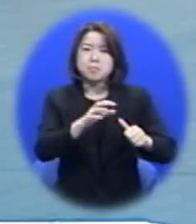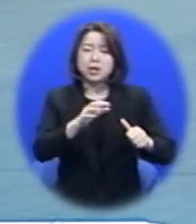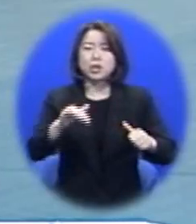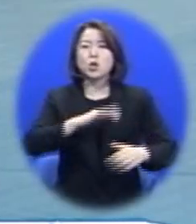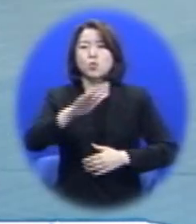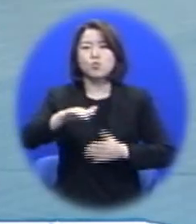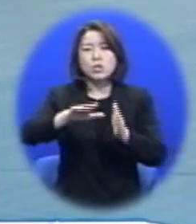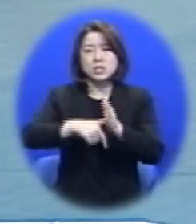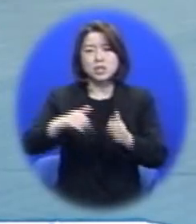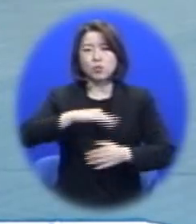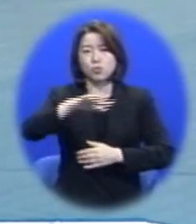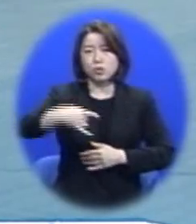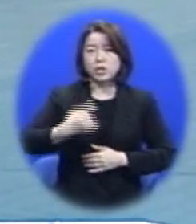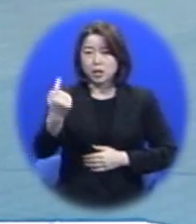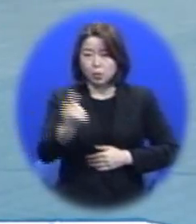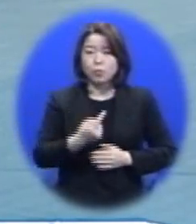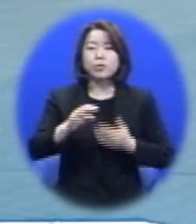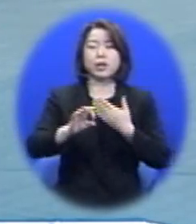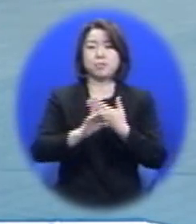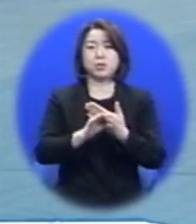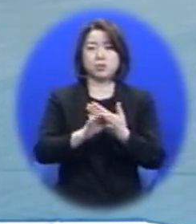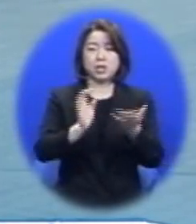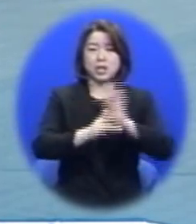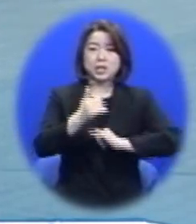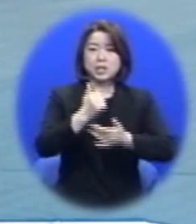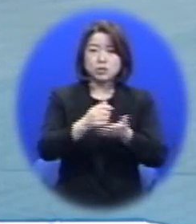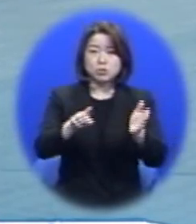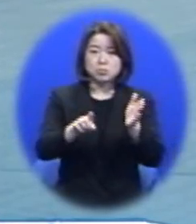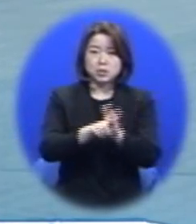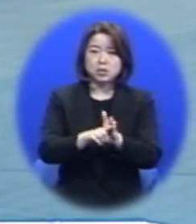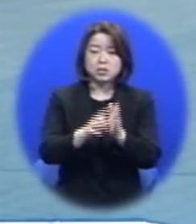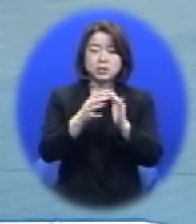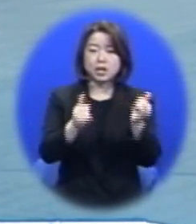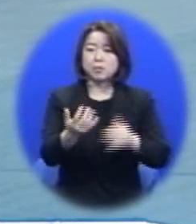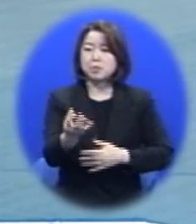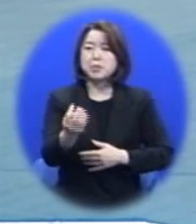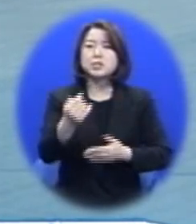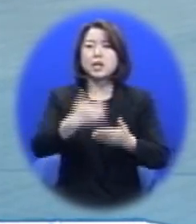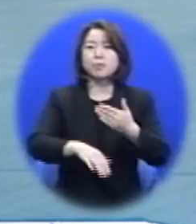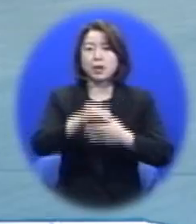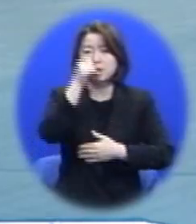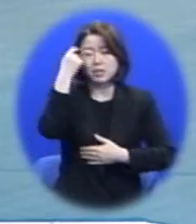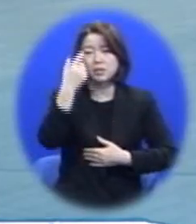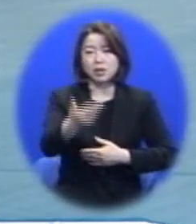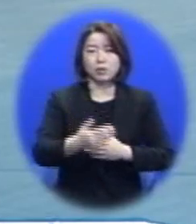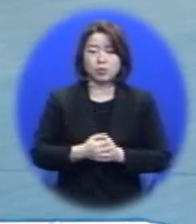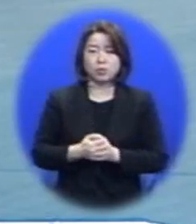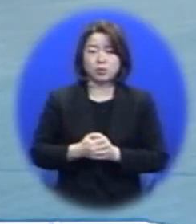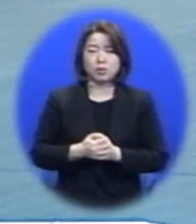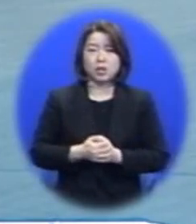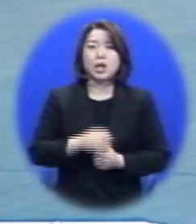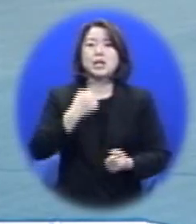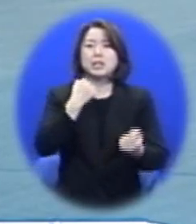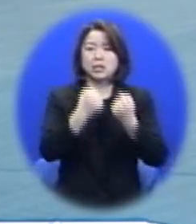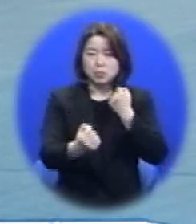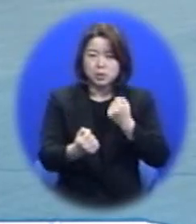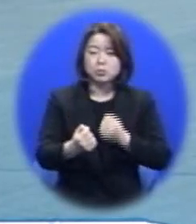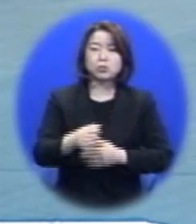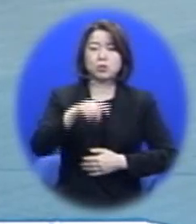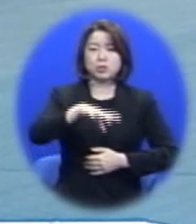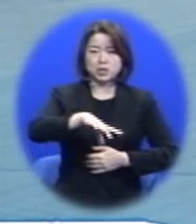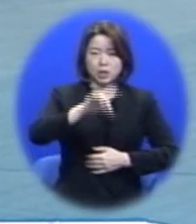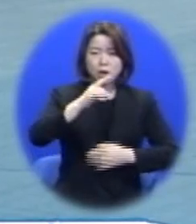우리에게 임한다면 예수 믿는 사람이 도대체 몇 사람이나 남았겠습니까? 그런데도 초대교회는 그 핍박을